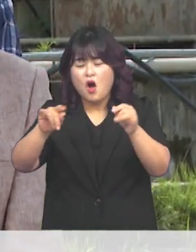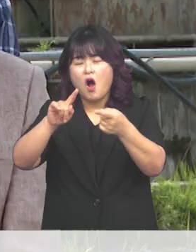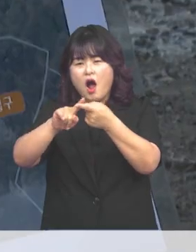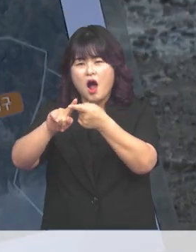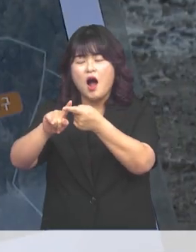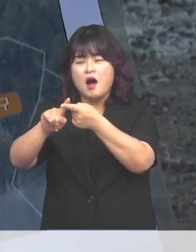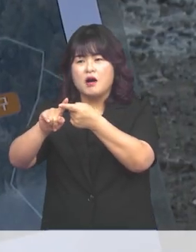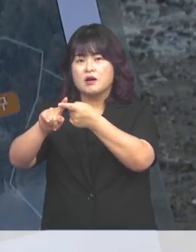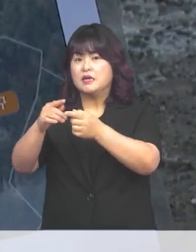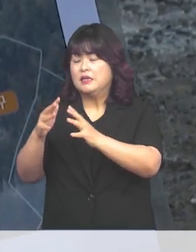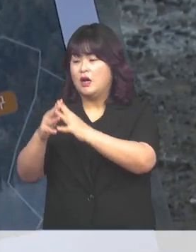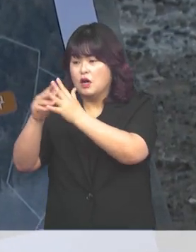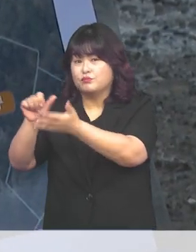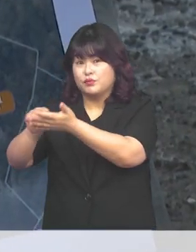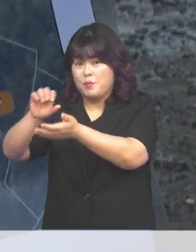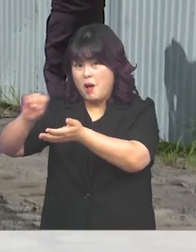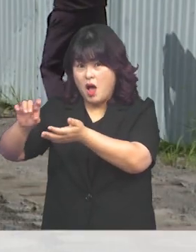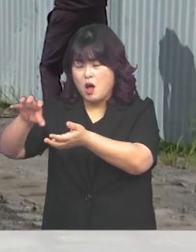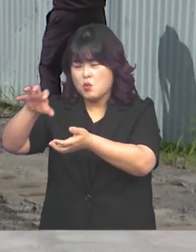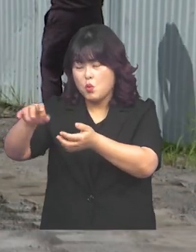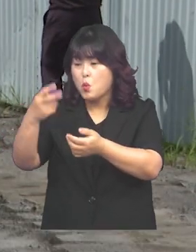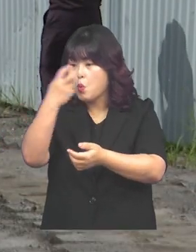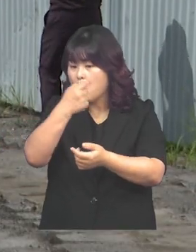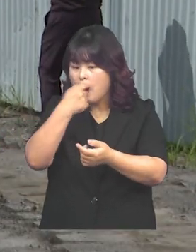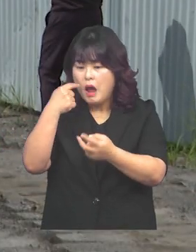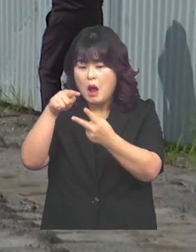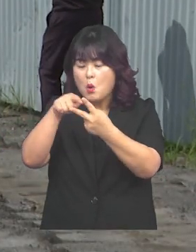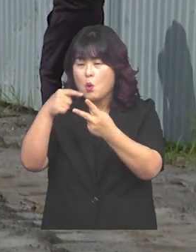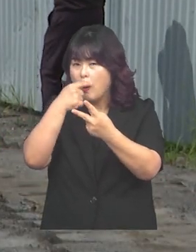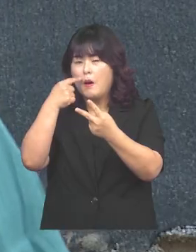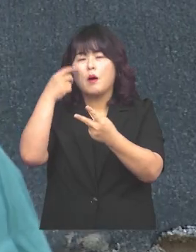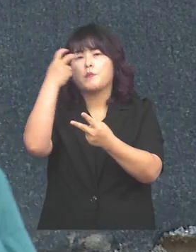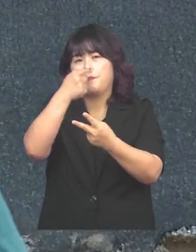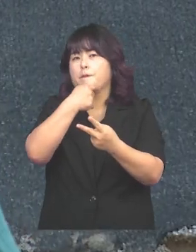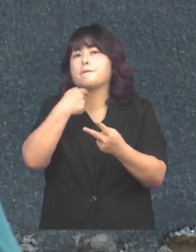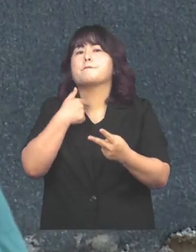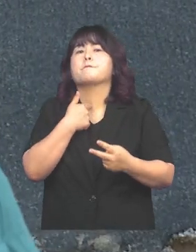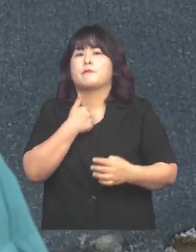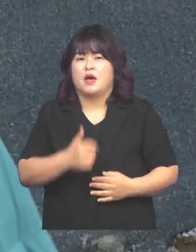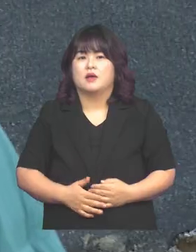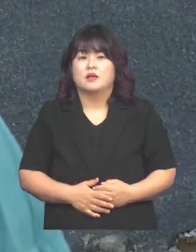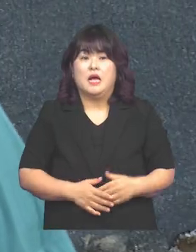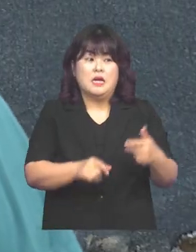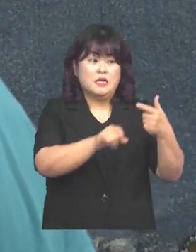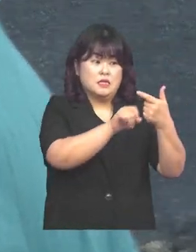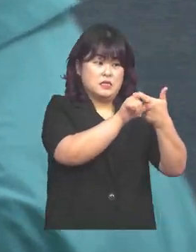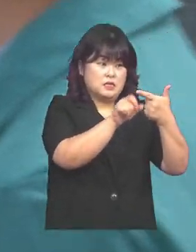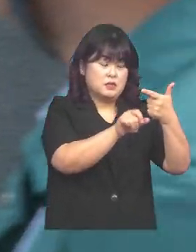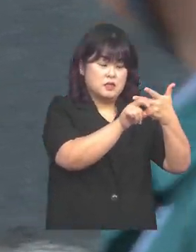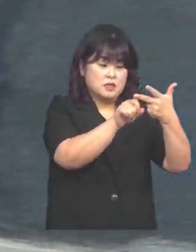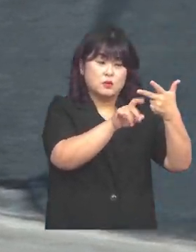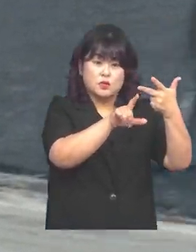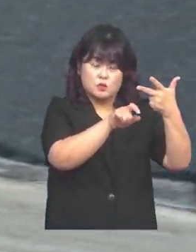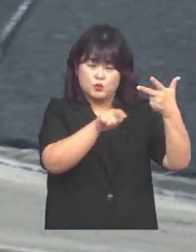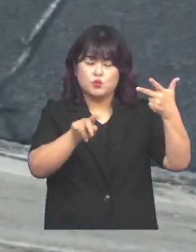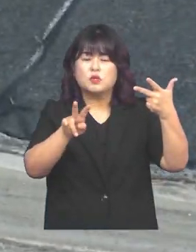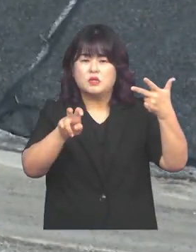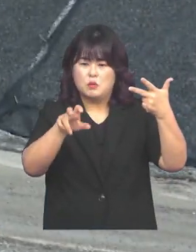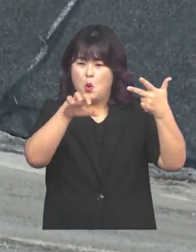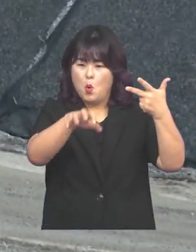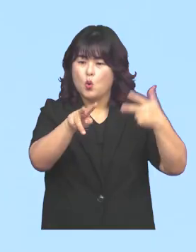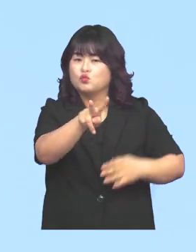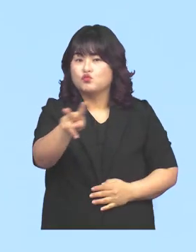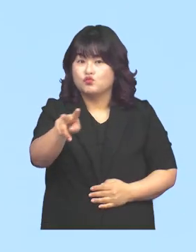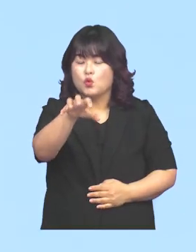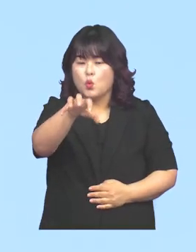찾아 사업장 운영 실태를 점검했습니다. 시는 15일부터 22일까지 해당 사업장 2곳을